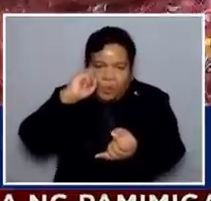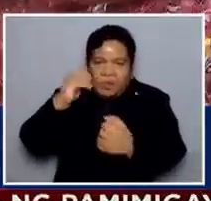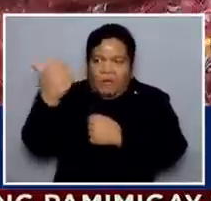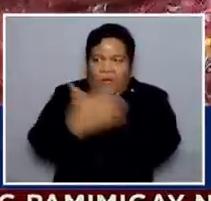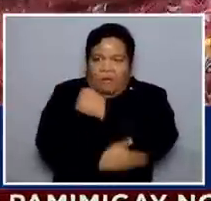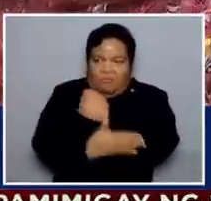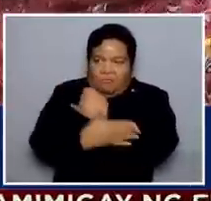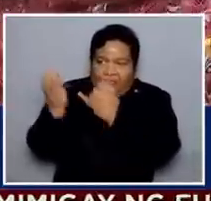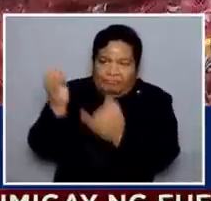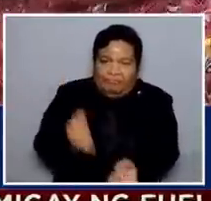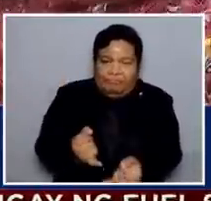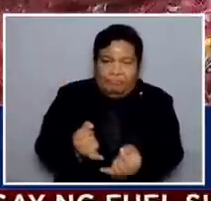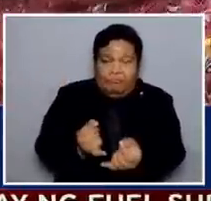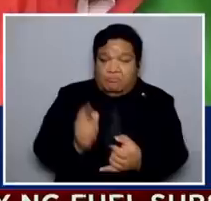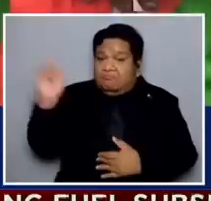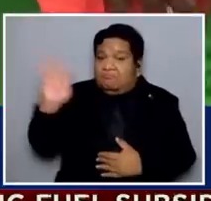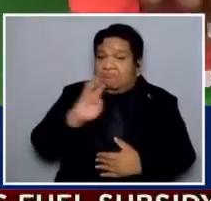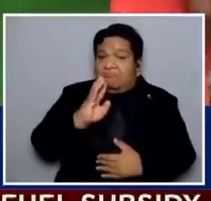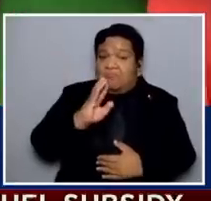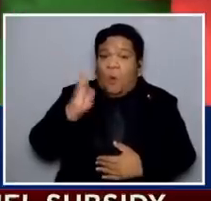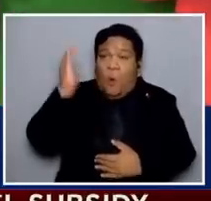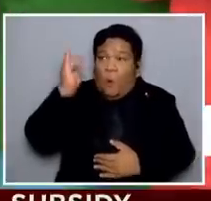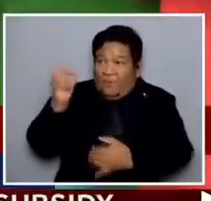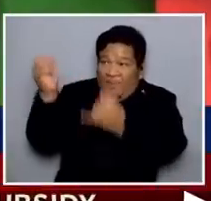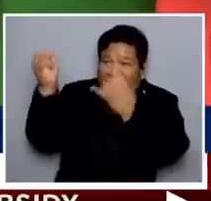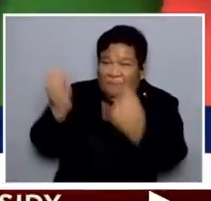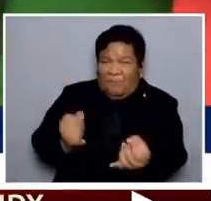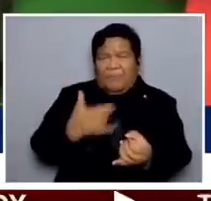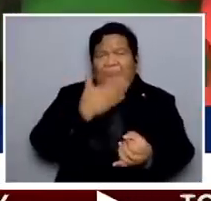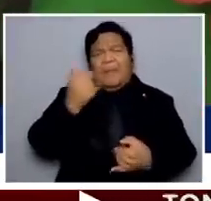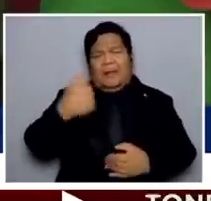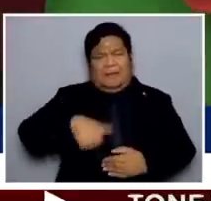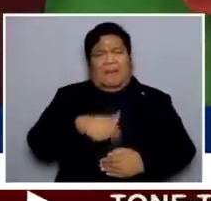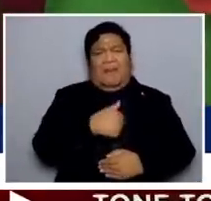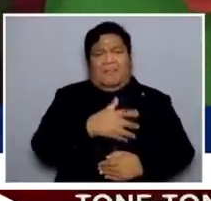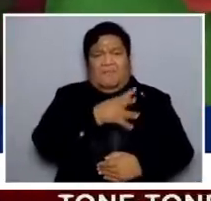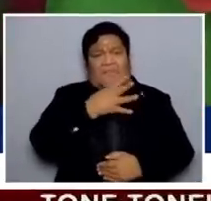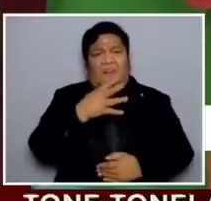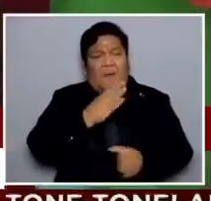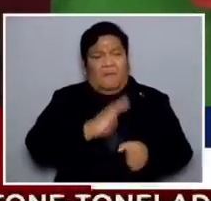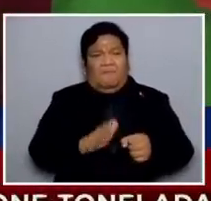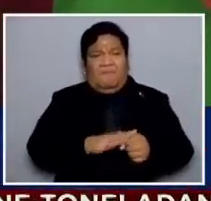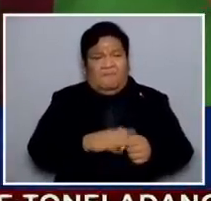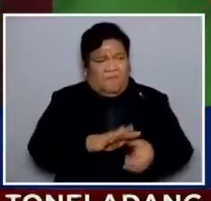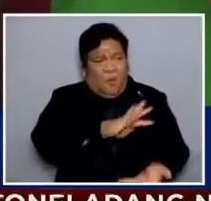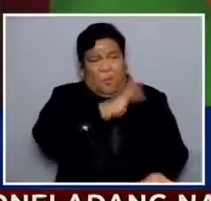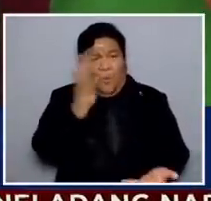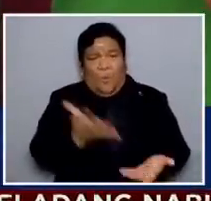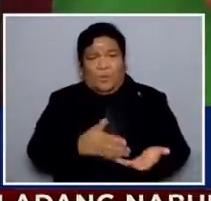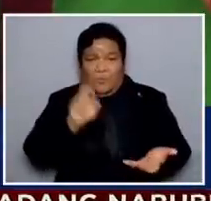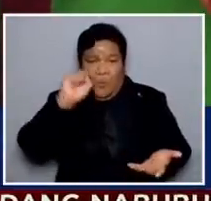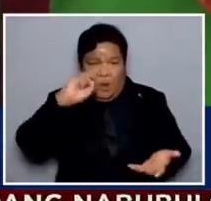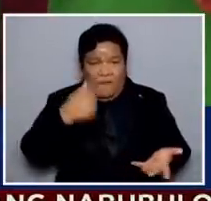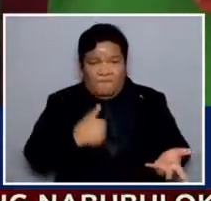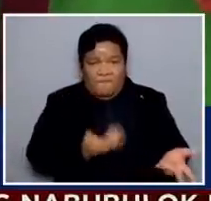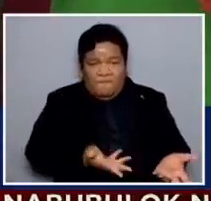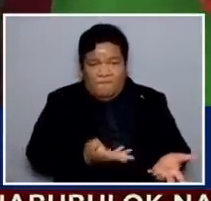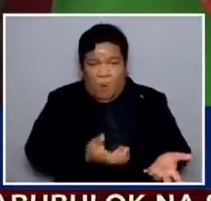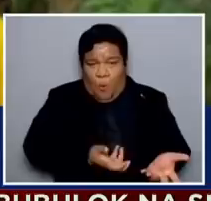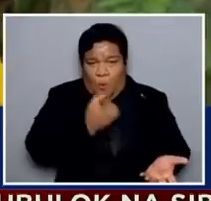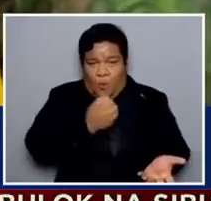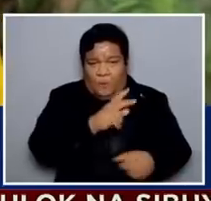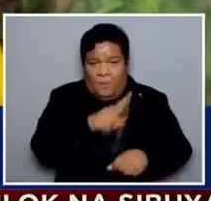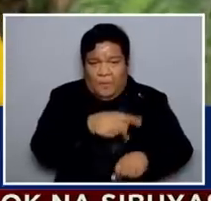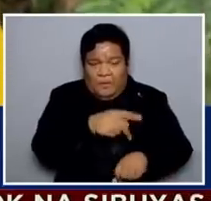lang import, sana sa amin na lang binili. Katulad ito, napakarami talang sibuyas dito. Kailangan napakarami rin ho